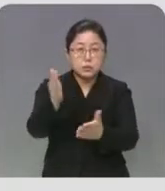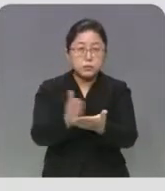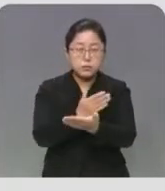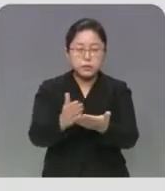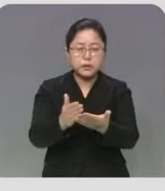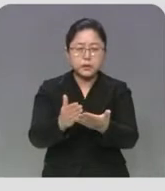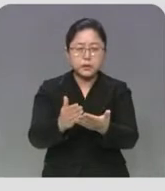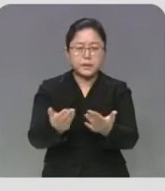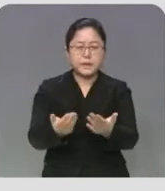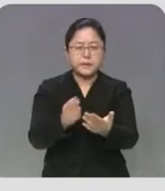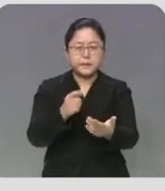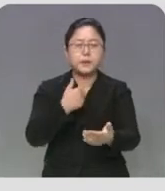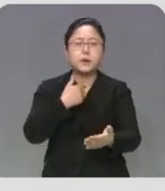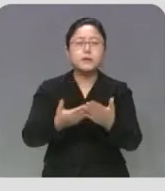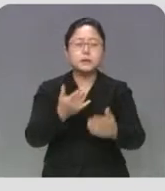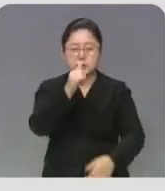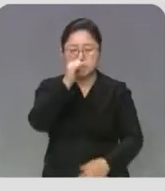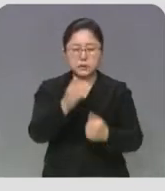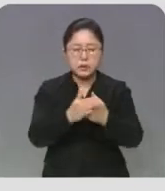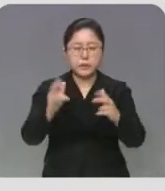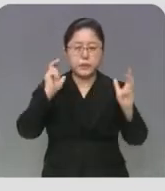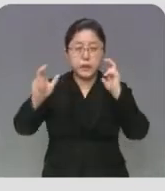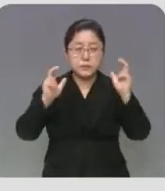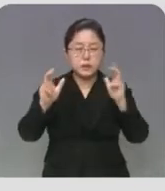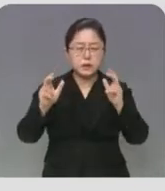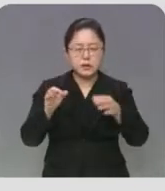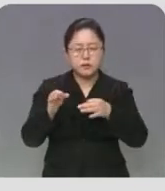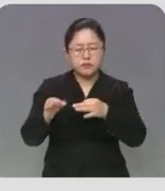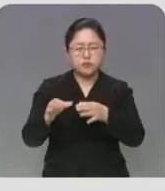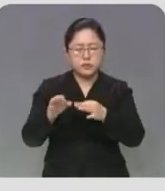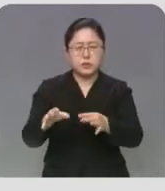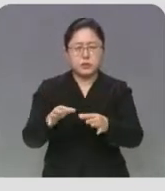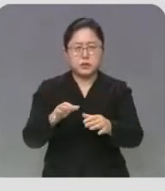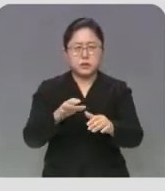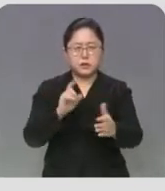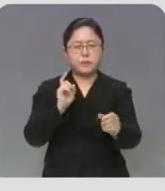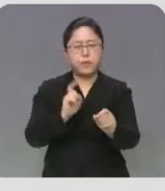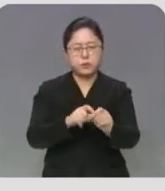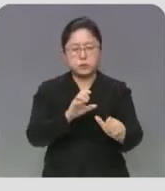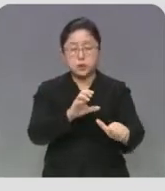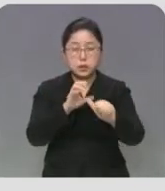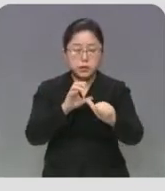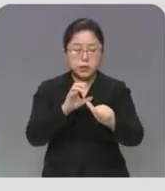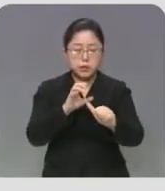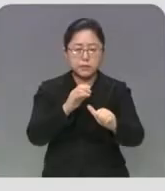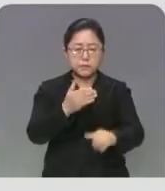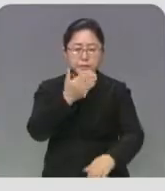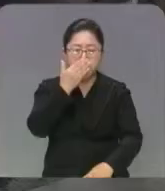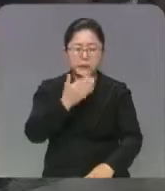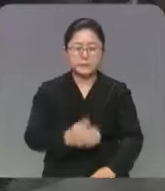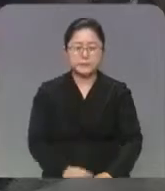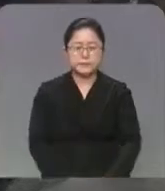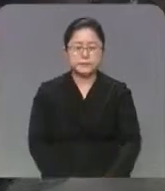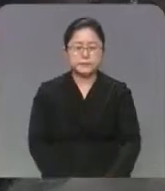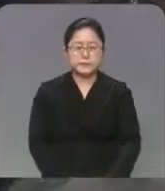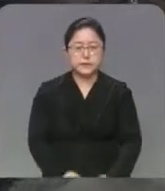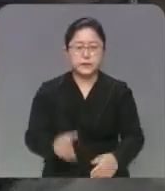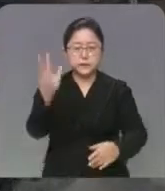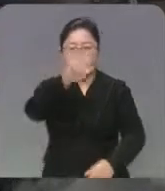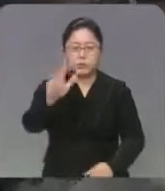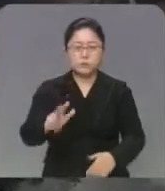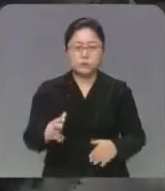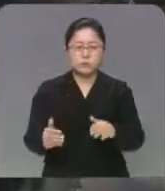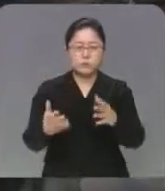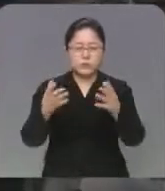저 다 경험을 했거든요. 결국 기업이나 또 다른 이제 투기적 활용으로 더 될 가능성이 크죠. 전국